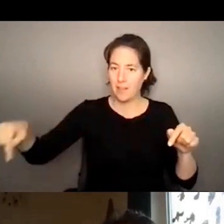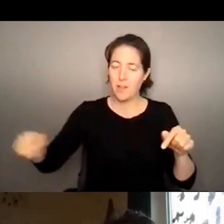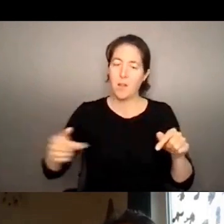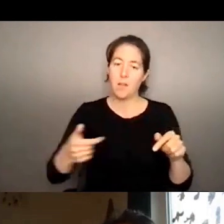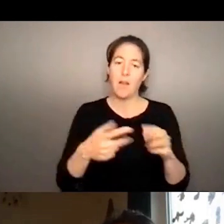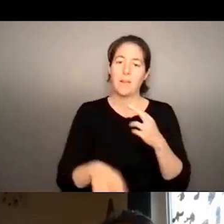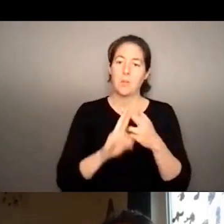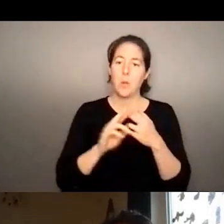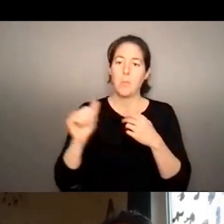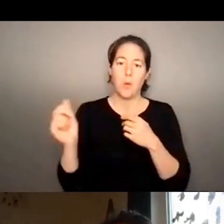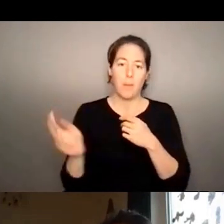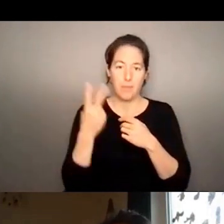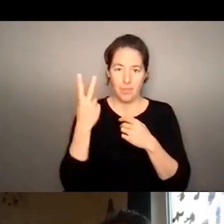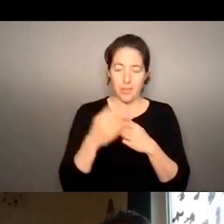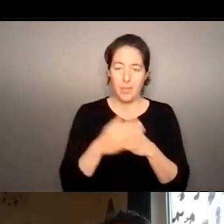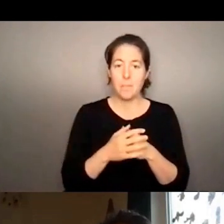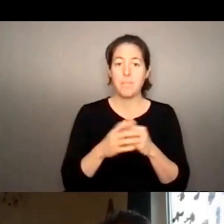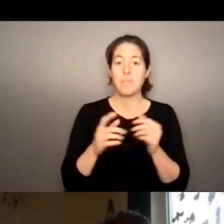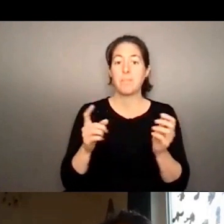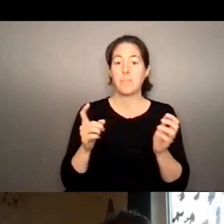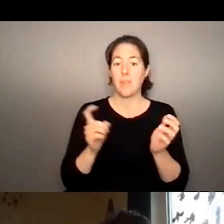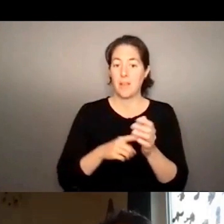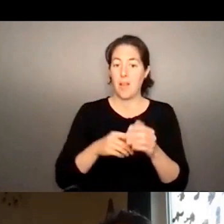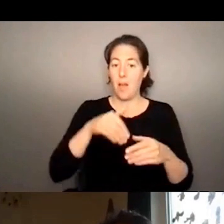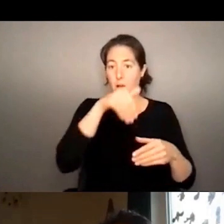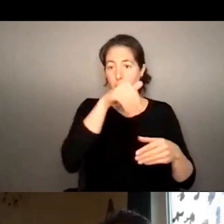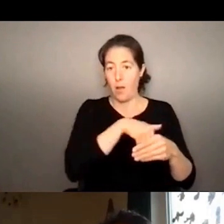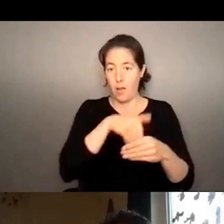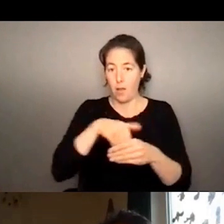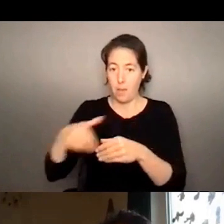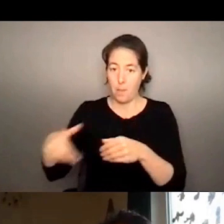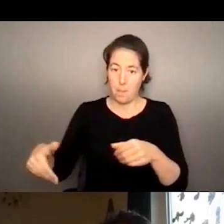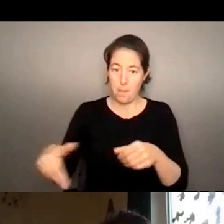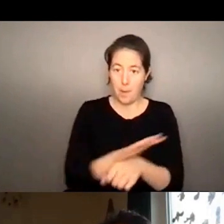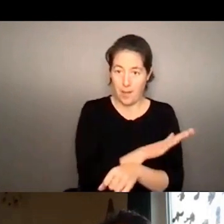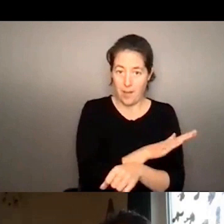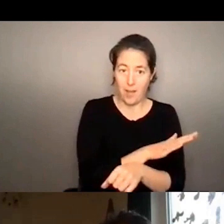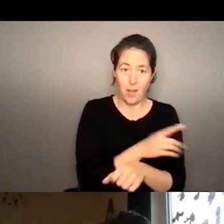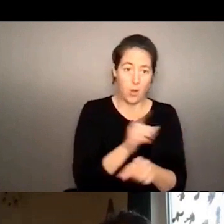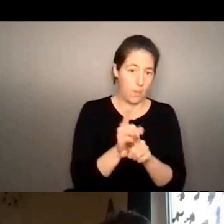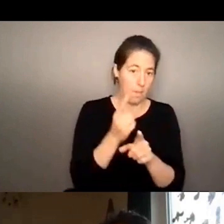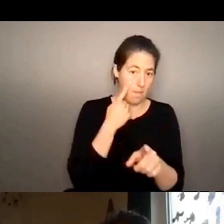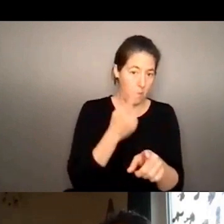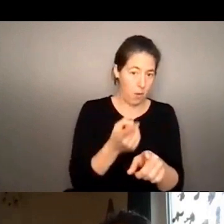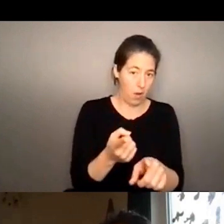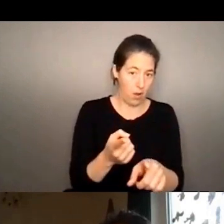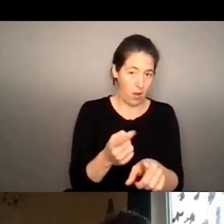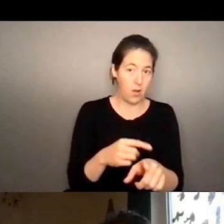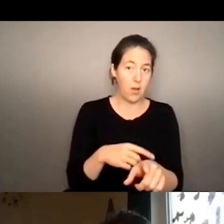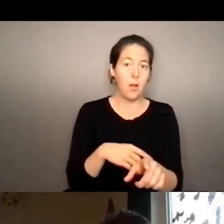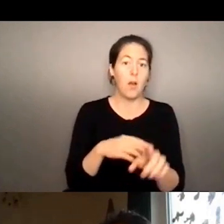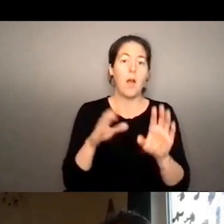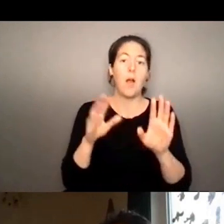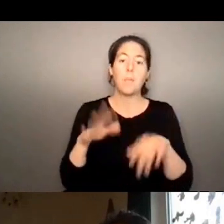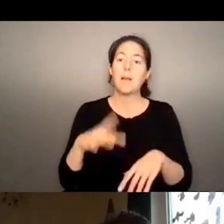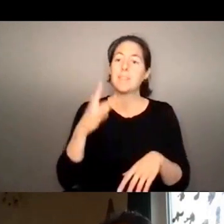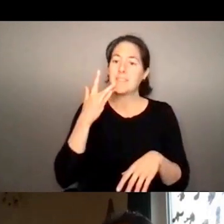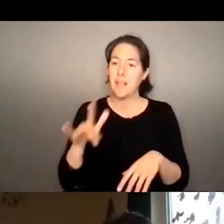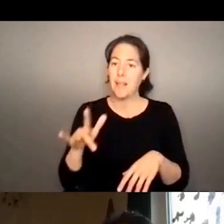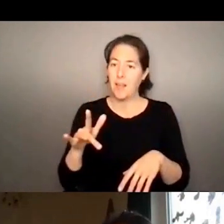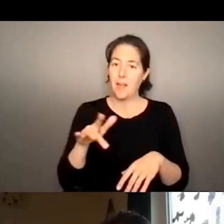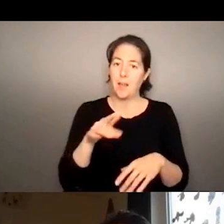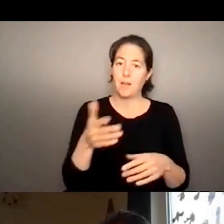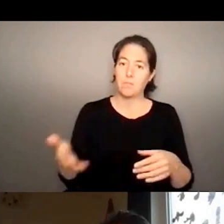rapides. Puis, donc, une fois qu'on a rempli de mycélium l'ensemble de la bûche, comme vous voyez ici, on va recouvrir avec une cire.